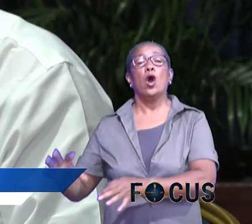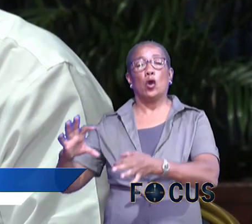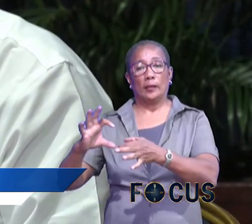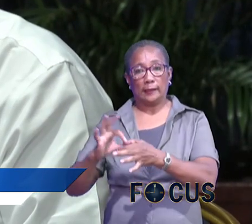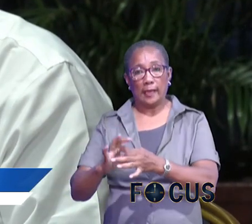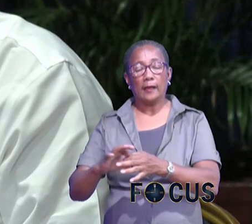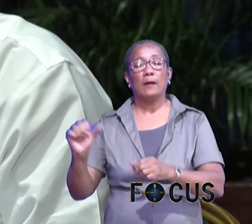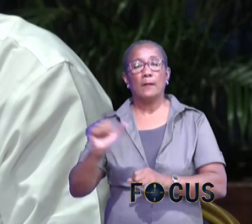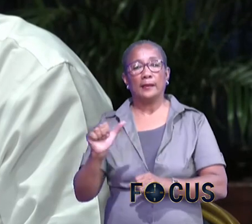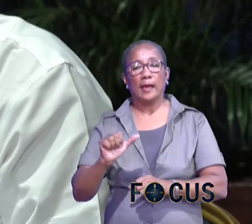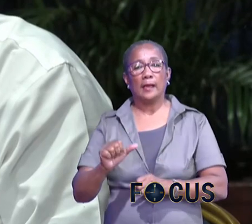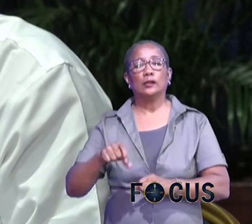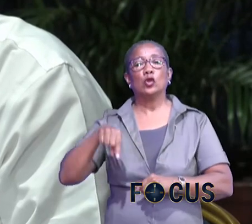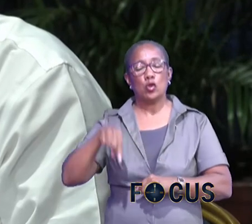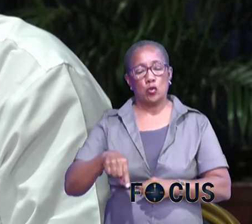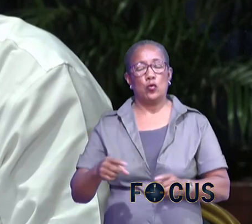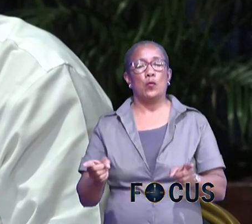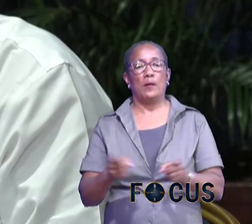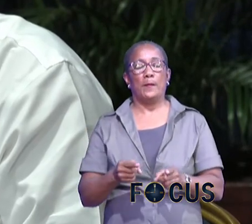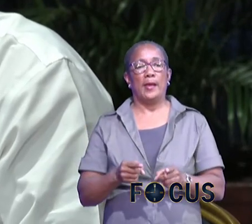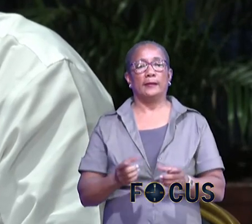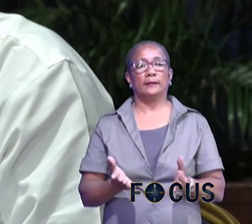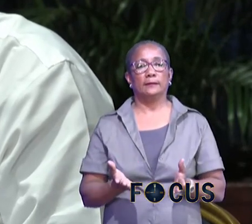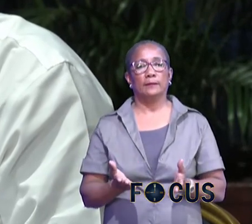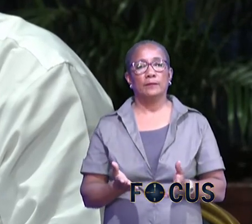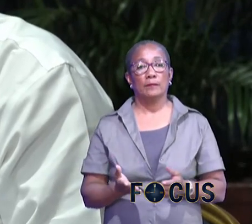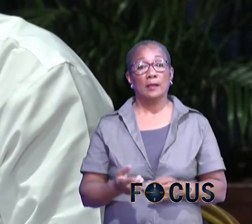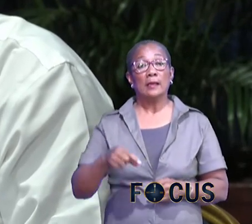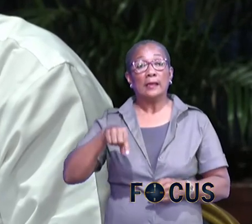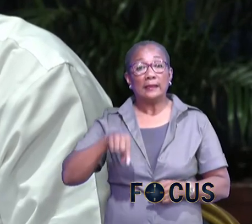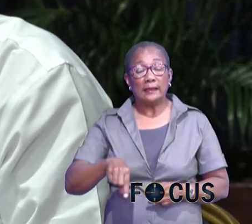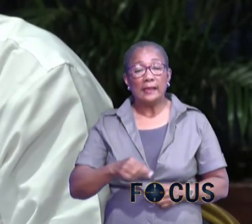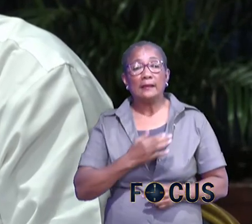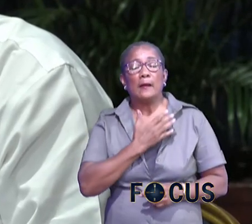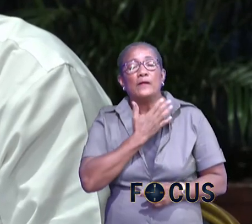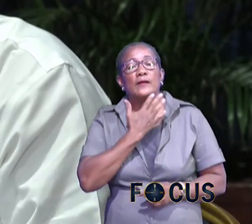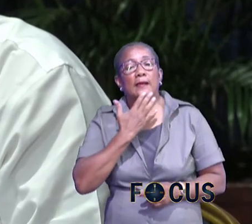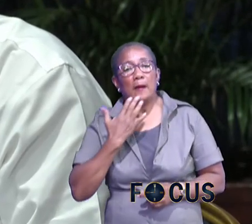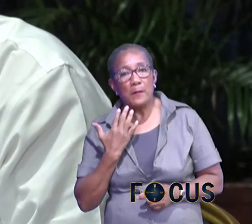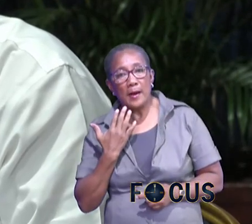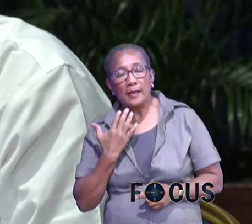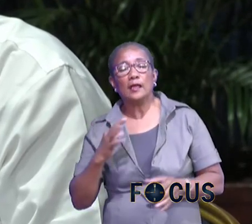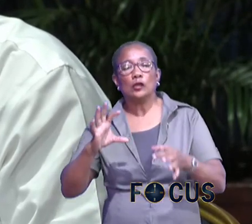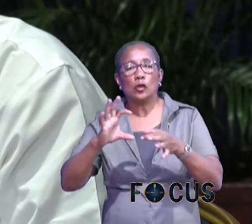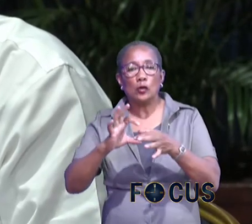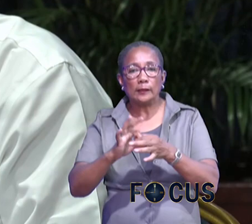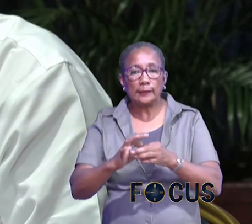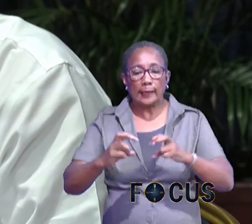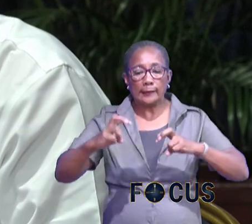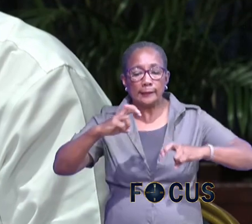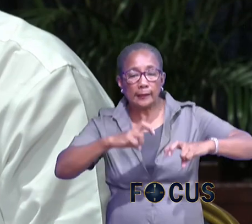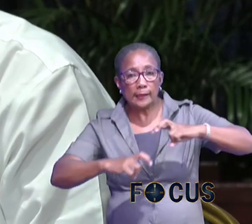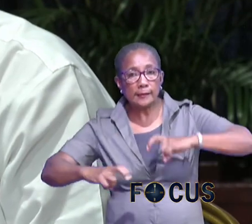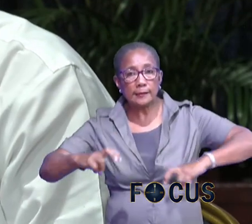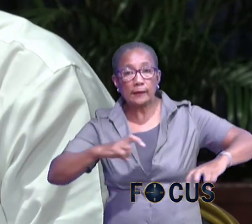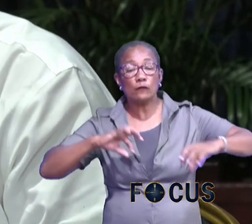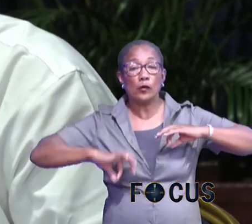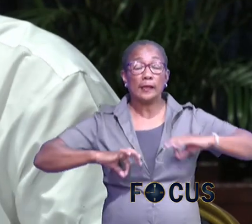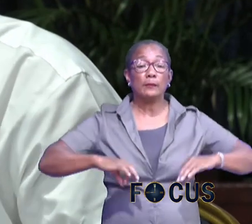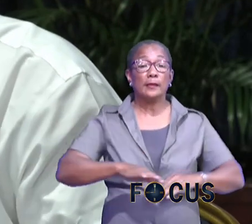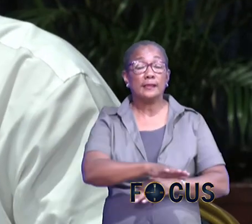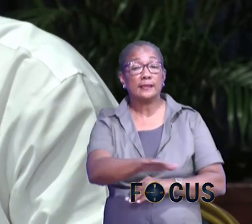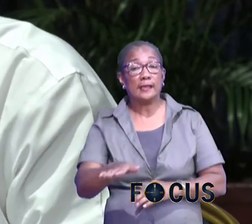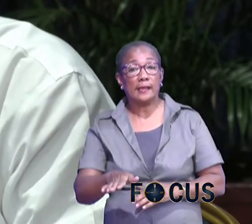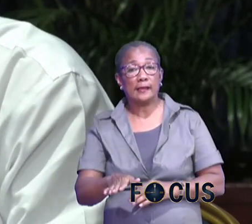anderen beperkt gebleven. Dit vergemakkelijkt de contacttracing voor het